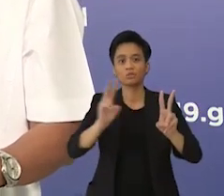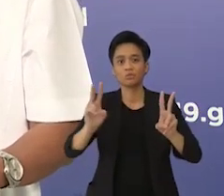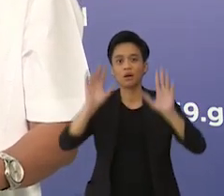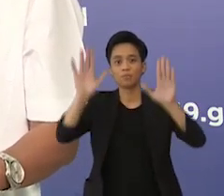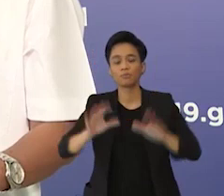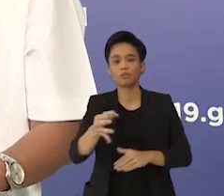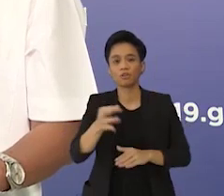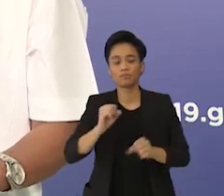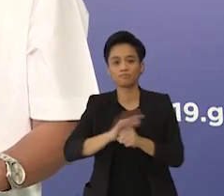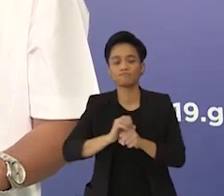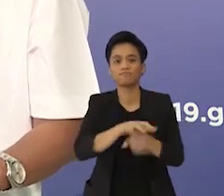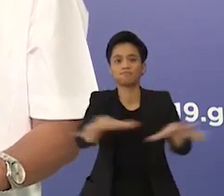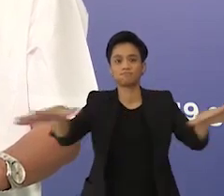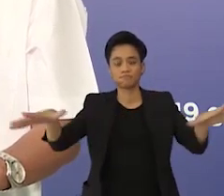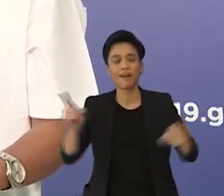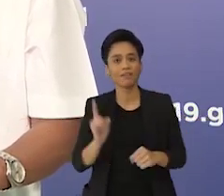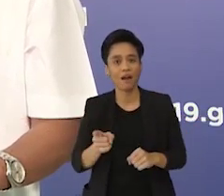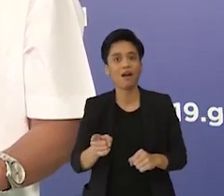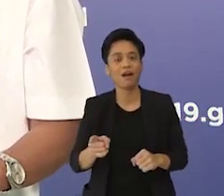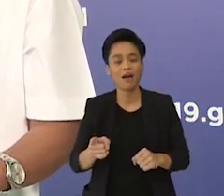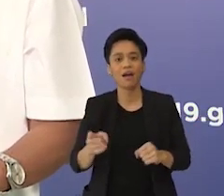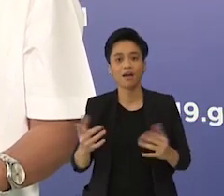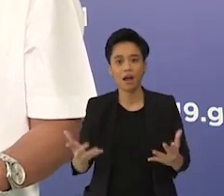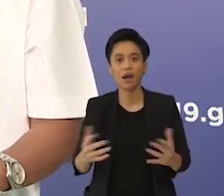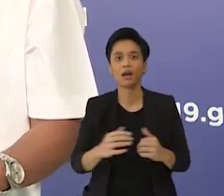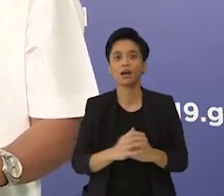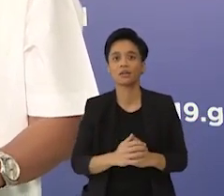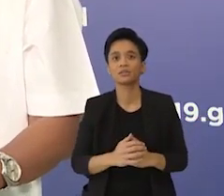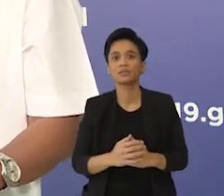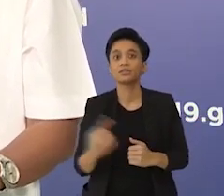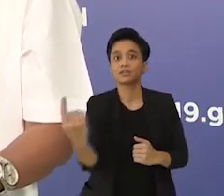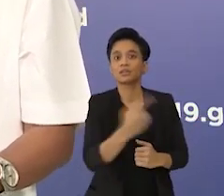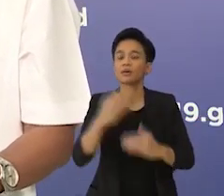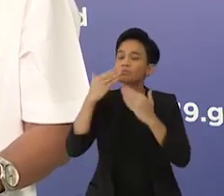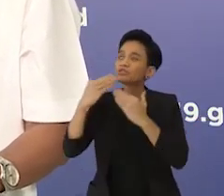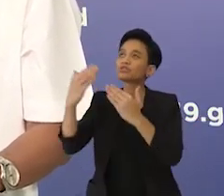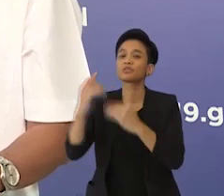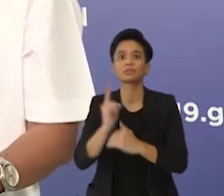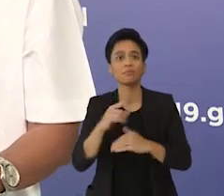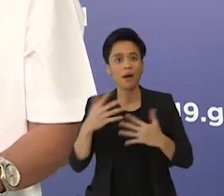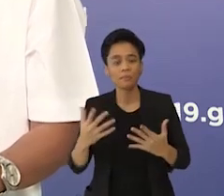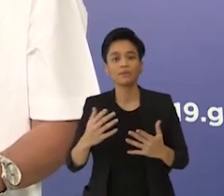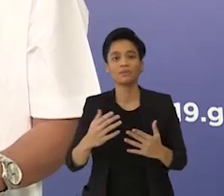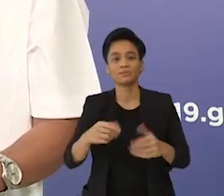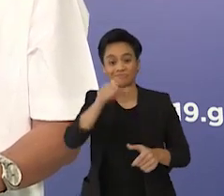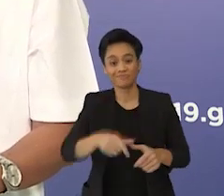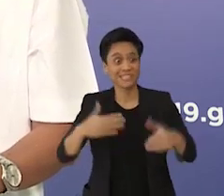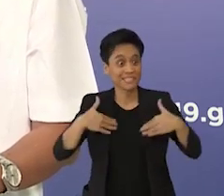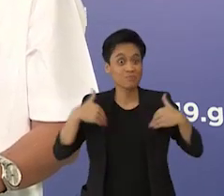yang sudah tertampak gembira Ayo Kita patut bersyukur pada hari ini akumulasi pasien sembuh